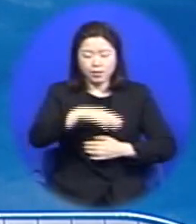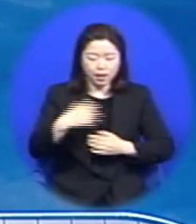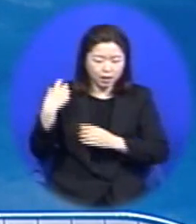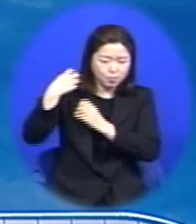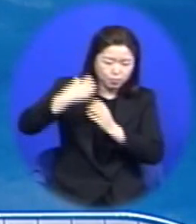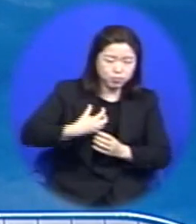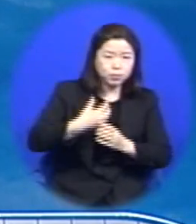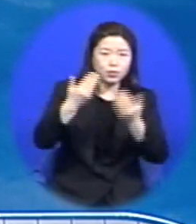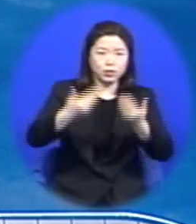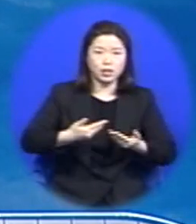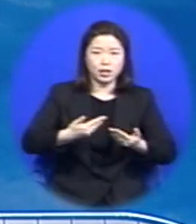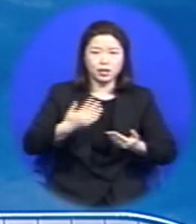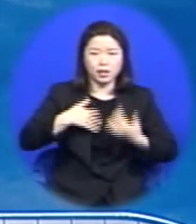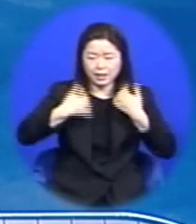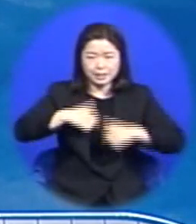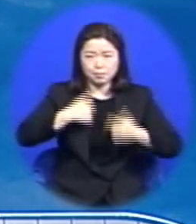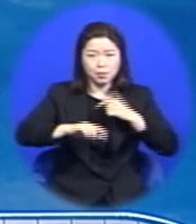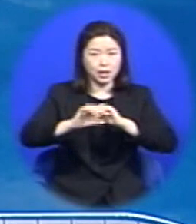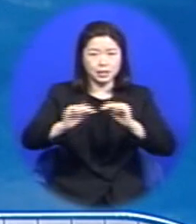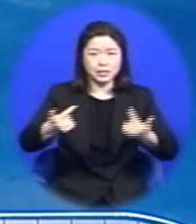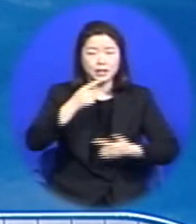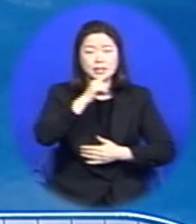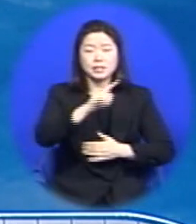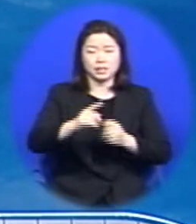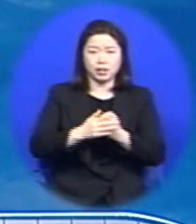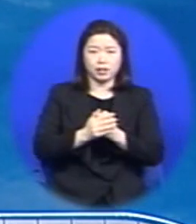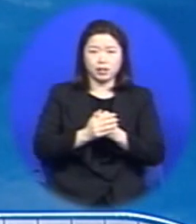하나님이 구구절절히 너희들 제산하실다.